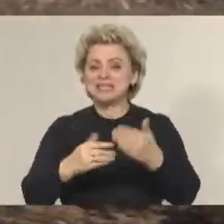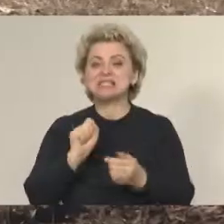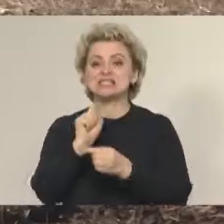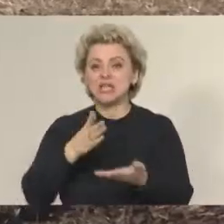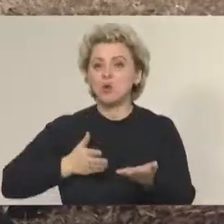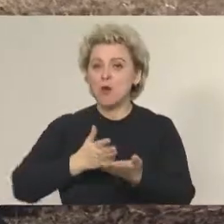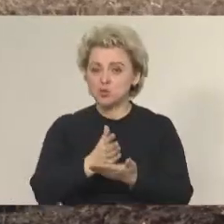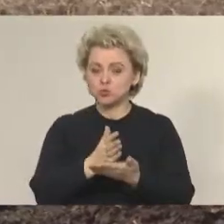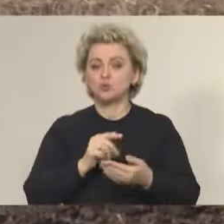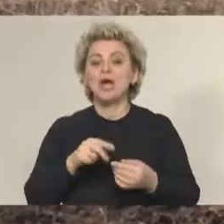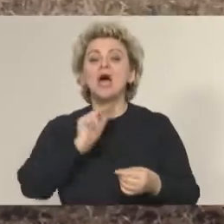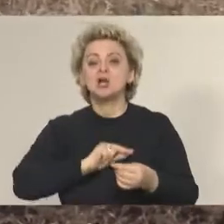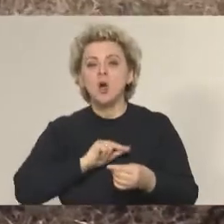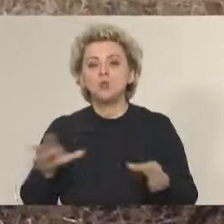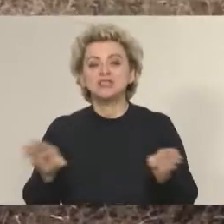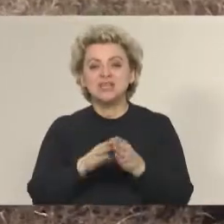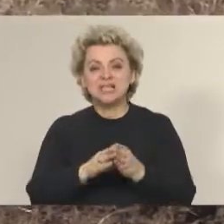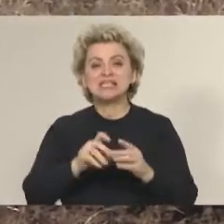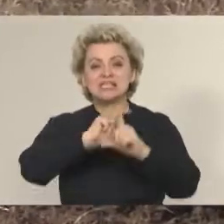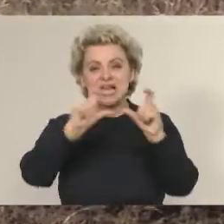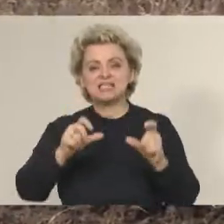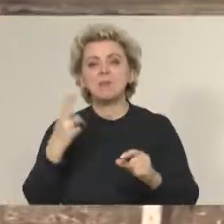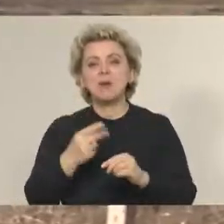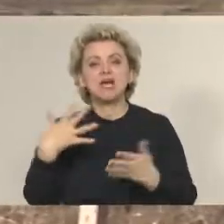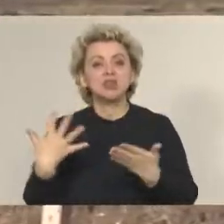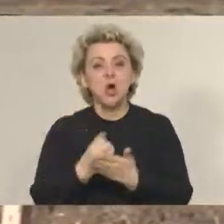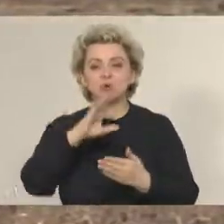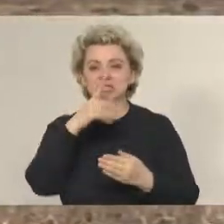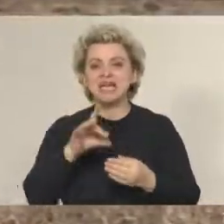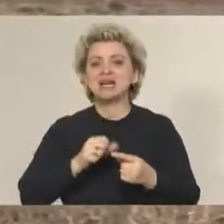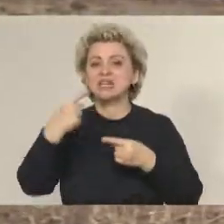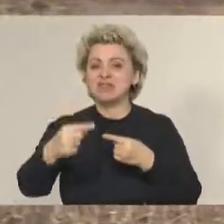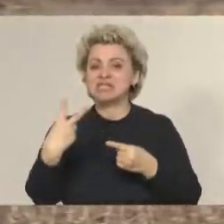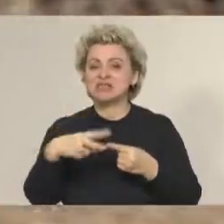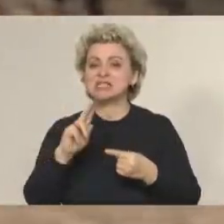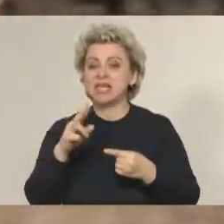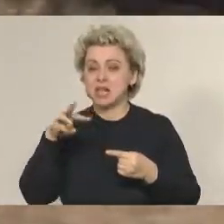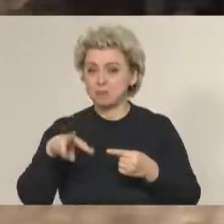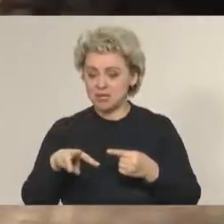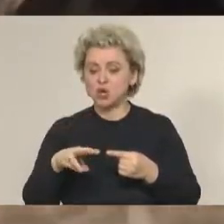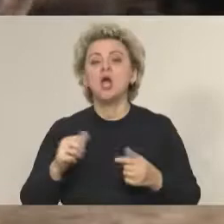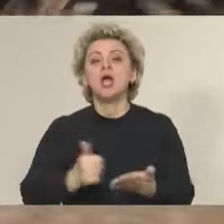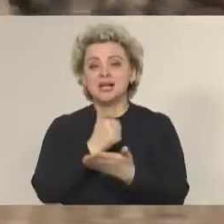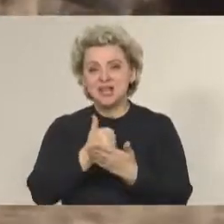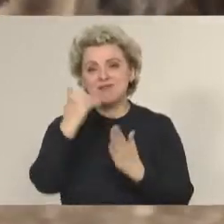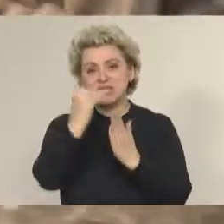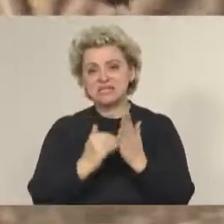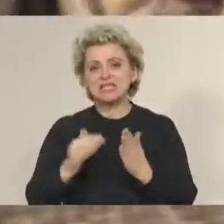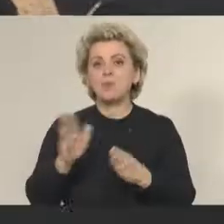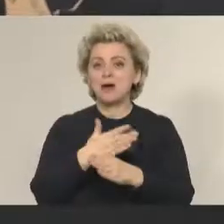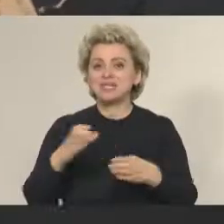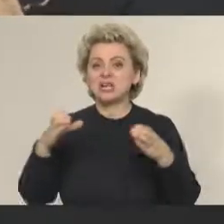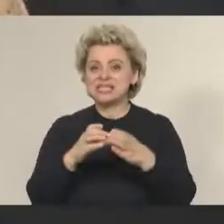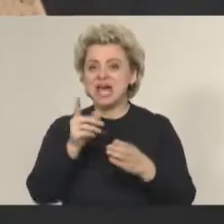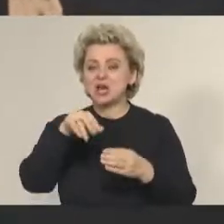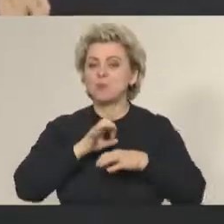заданному маршруту. Работая в паре, станции помех обнаруживают врага в радиусе 20 километров. Но главная задача подразделений